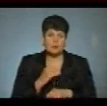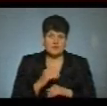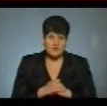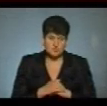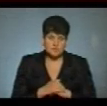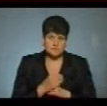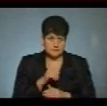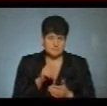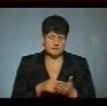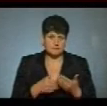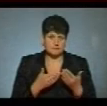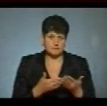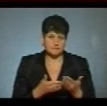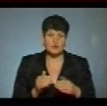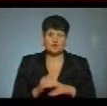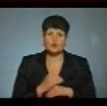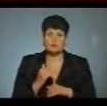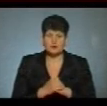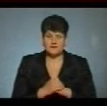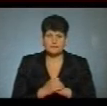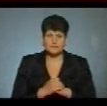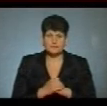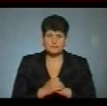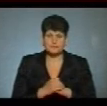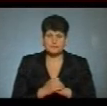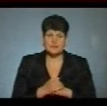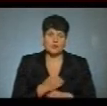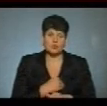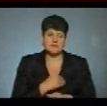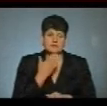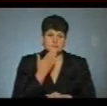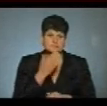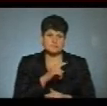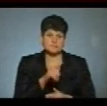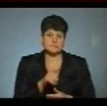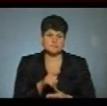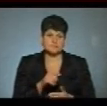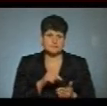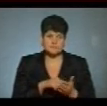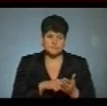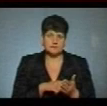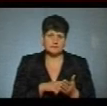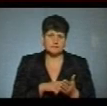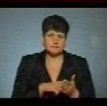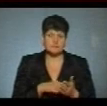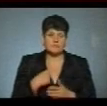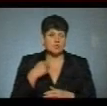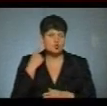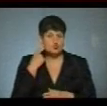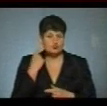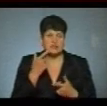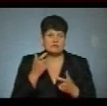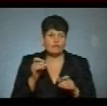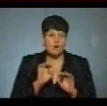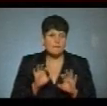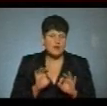будь ласка, запитуйте. Доброго вечора. Я б захотіла задати запитання таке. От ми чули таку інформацію,